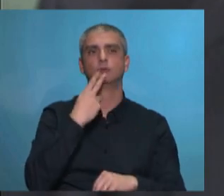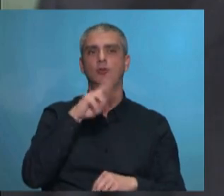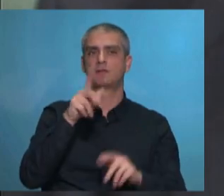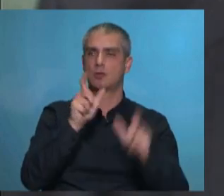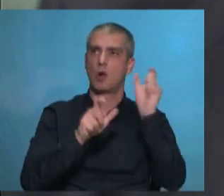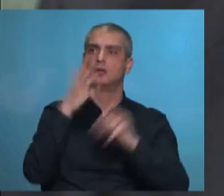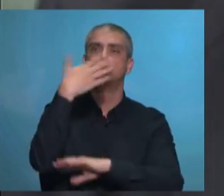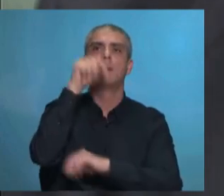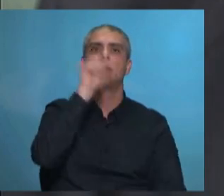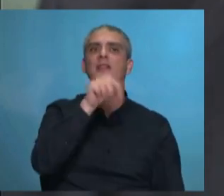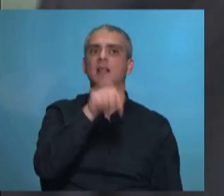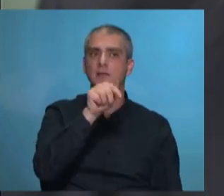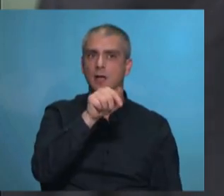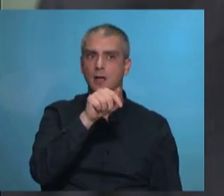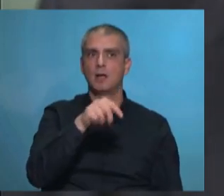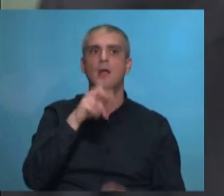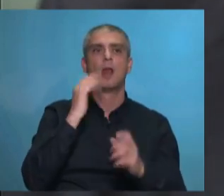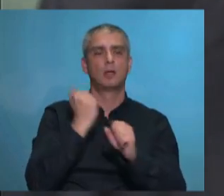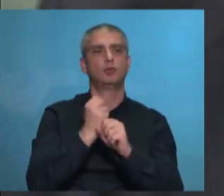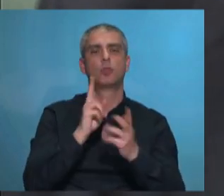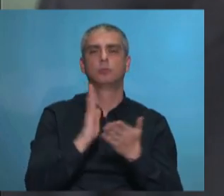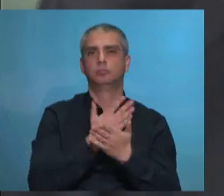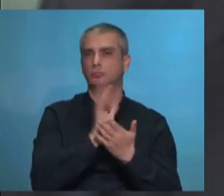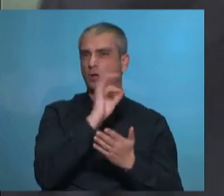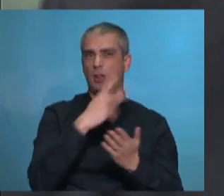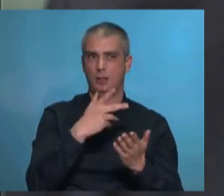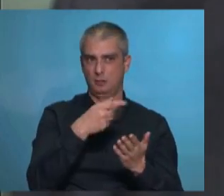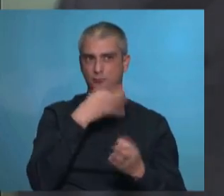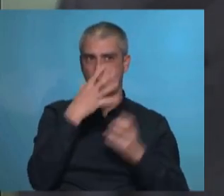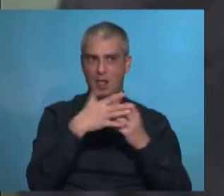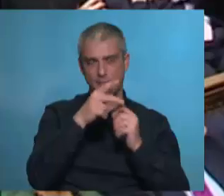of this country to deliver on the result of the referendum and leave the